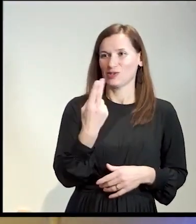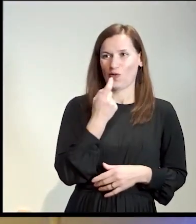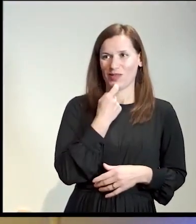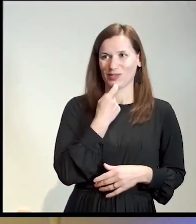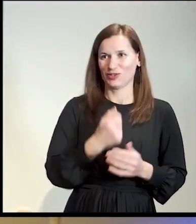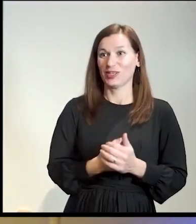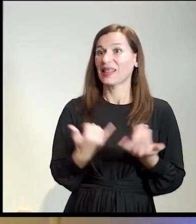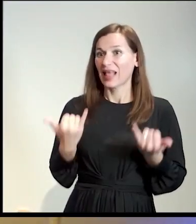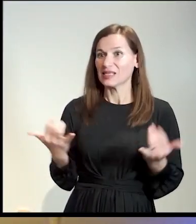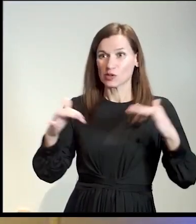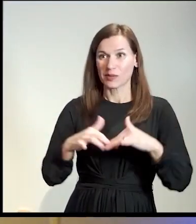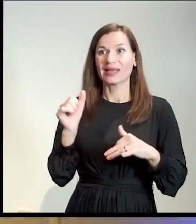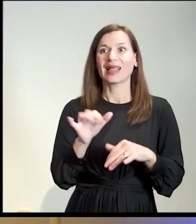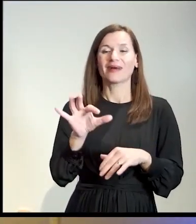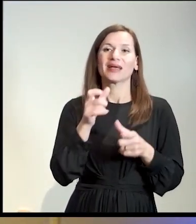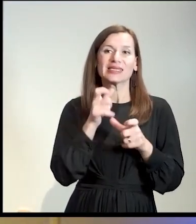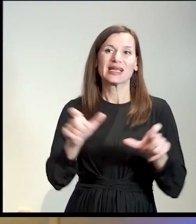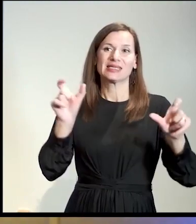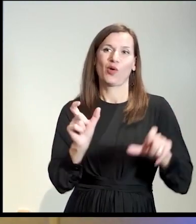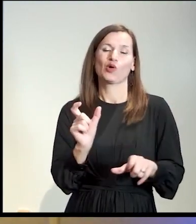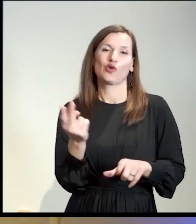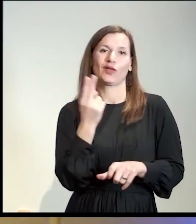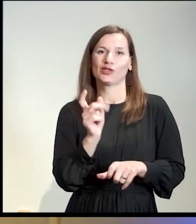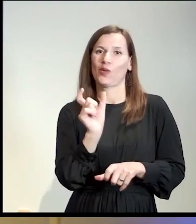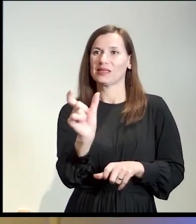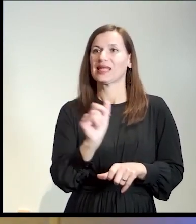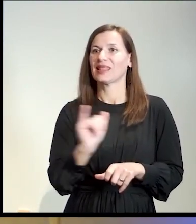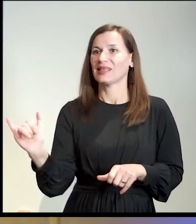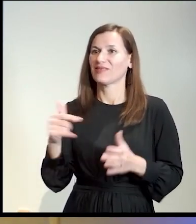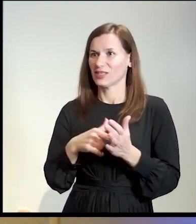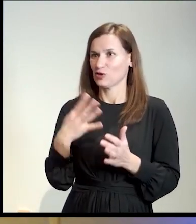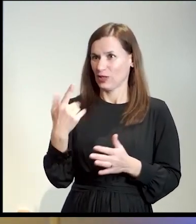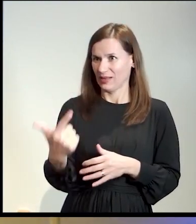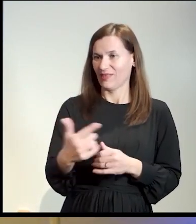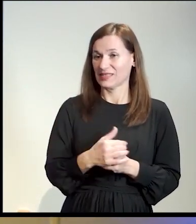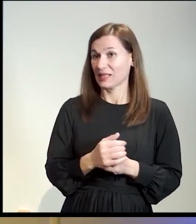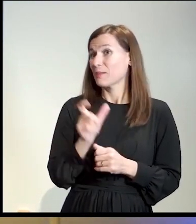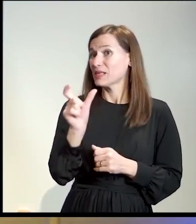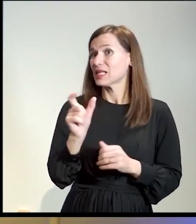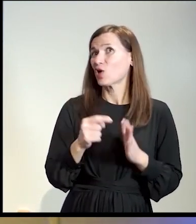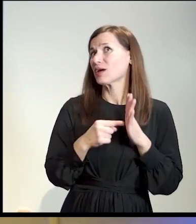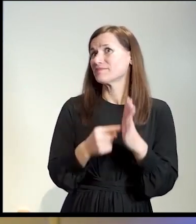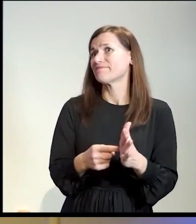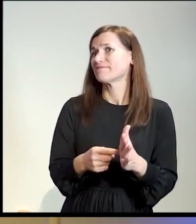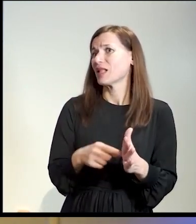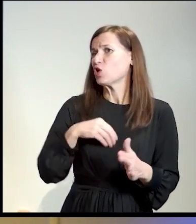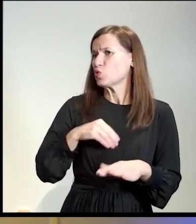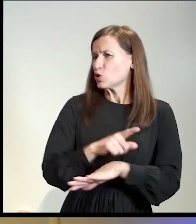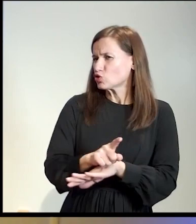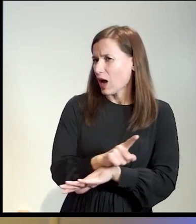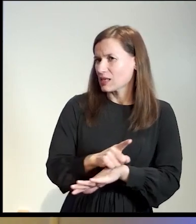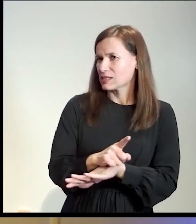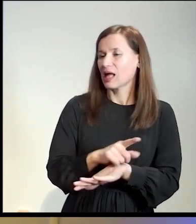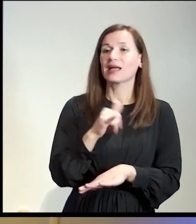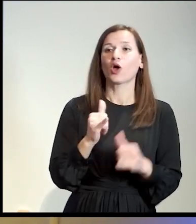da razglasimo slovensko besedo leta 2023. Besedo, ki odraža duh časa, ki jo je oblikovala